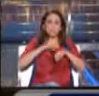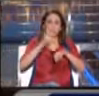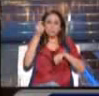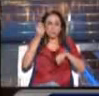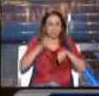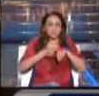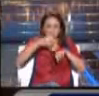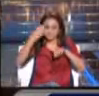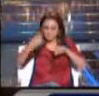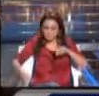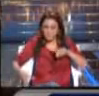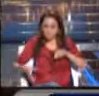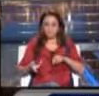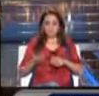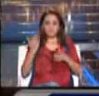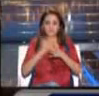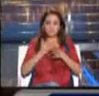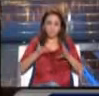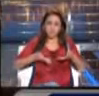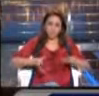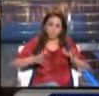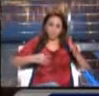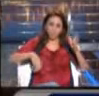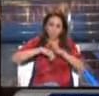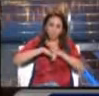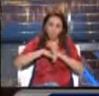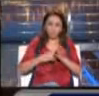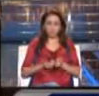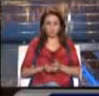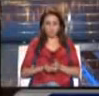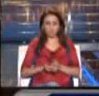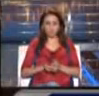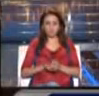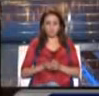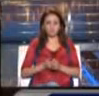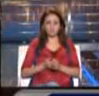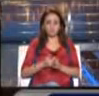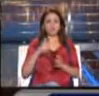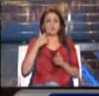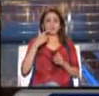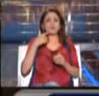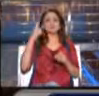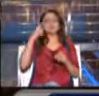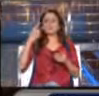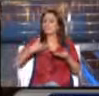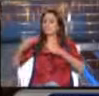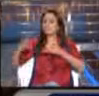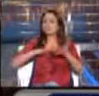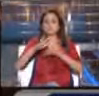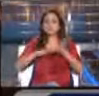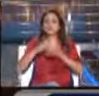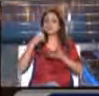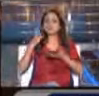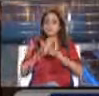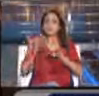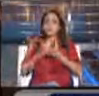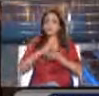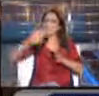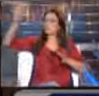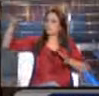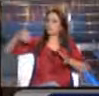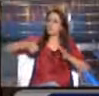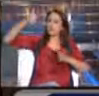لو في نقطه دم هتنزل في ظل اللي احنا بنتكلم نزل. يبقى في كوره, لا احنا نقعد نحل وناس اهل الثقه يتدخلوا في الموضوع,